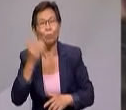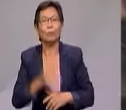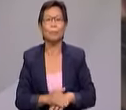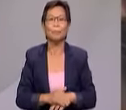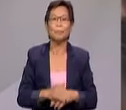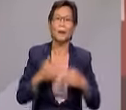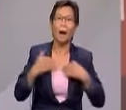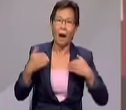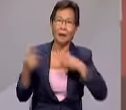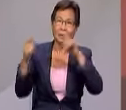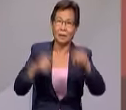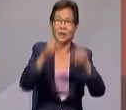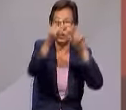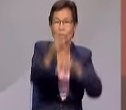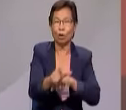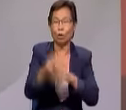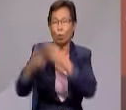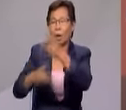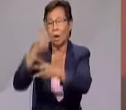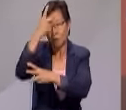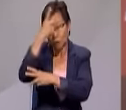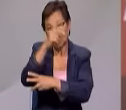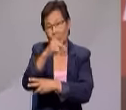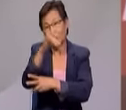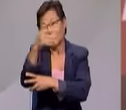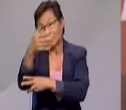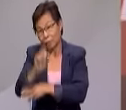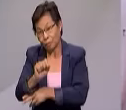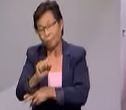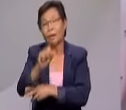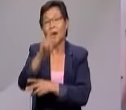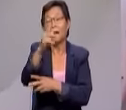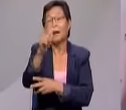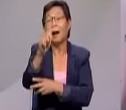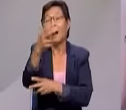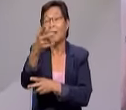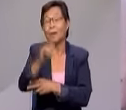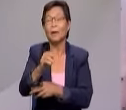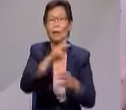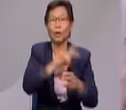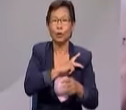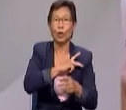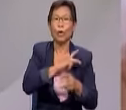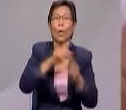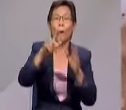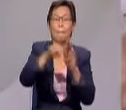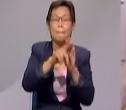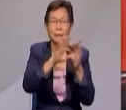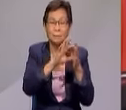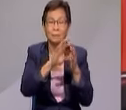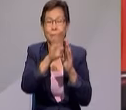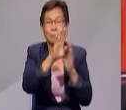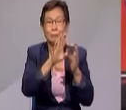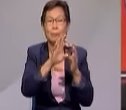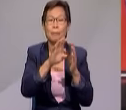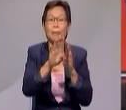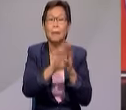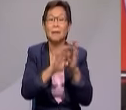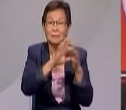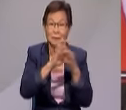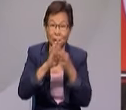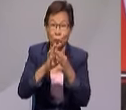Turut hadir calon warisan Datuk Karim Bujang. Terdahulu, Ketua Bahagian Bersatu Kimanis, Datuk Muhammad Arifin Muhammad Arif